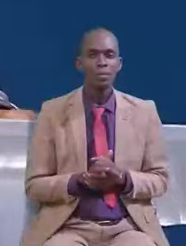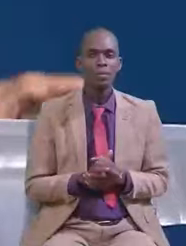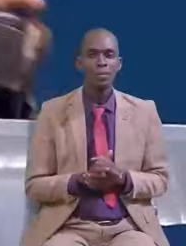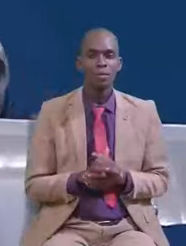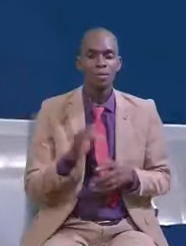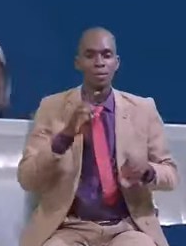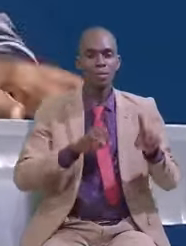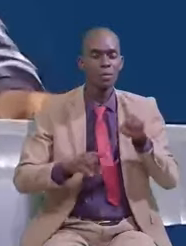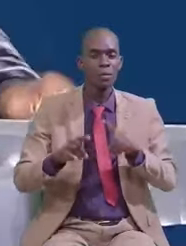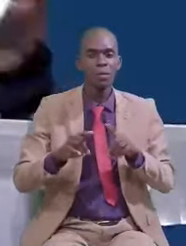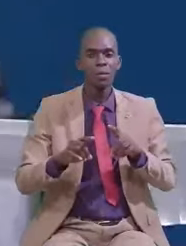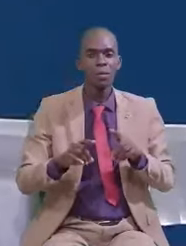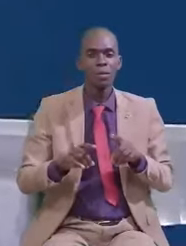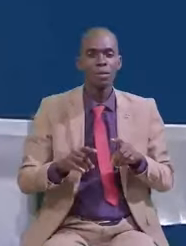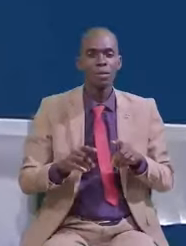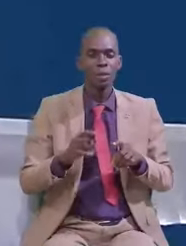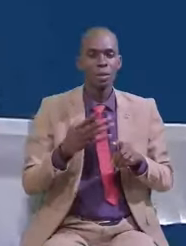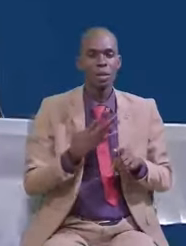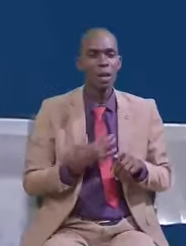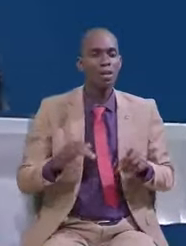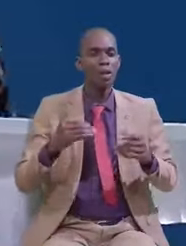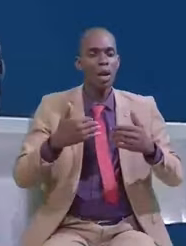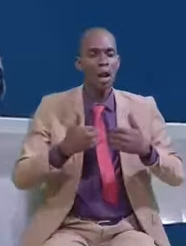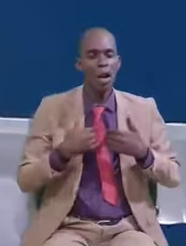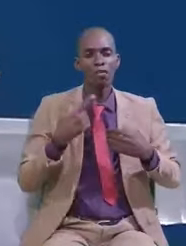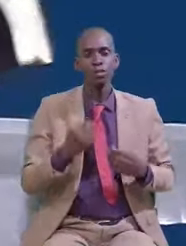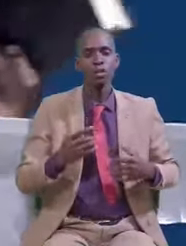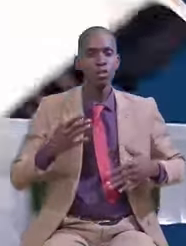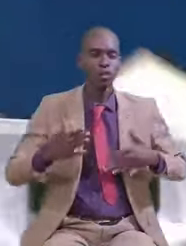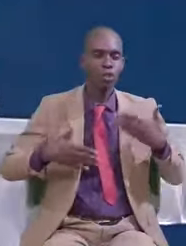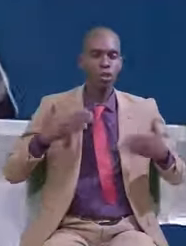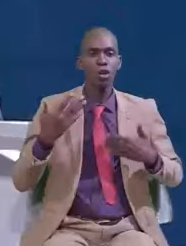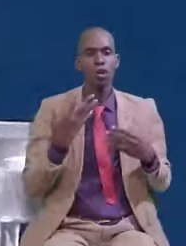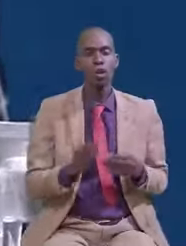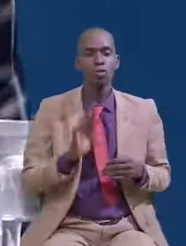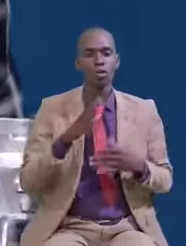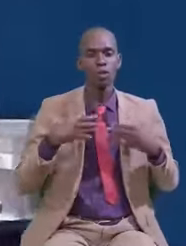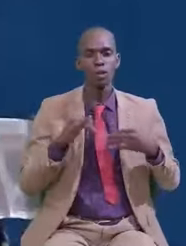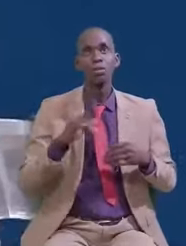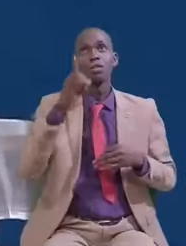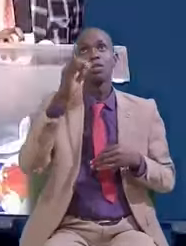Et jouissez de votre guérison. Que le Seigneur vous bénisse.